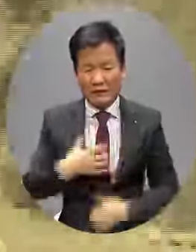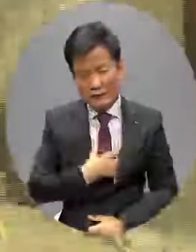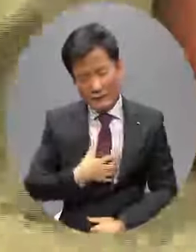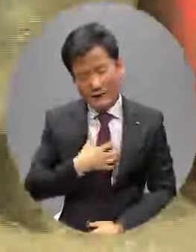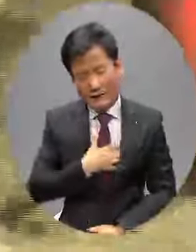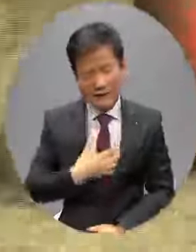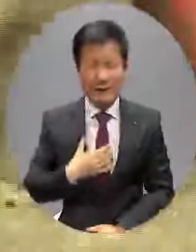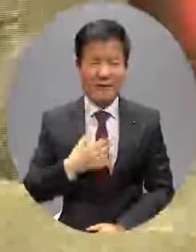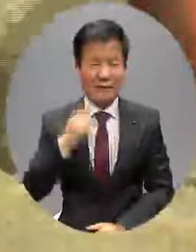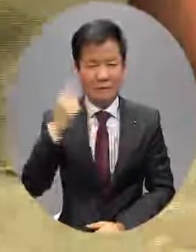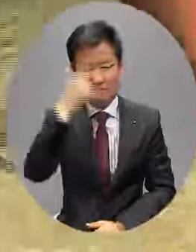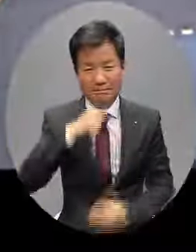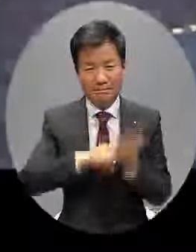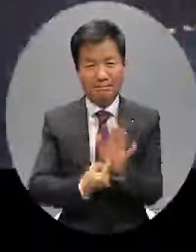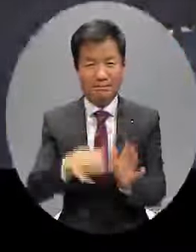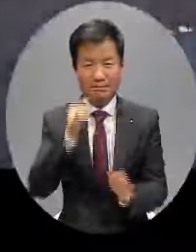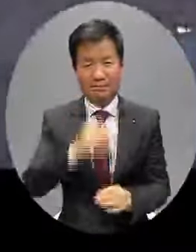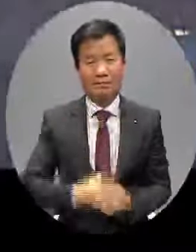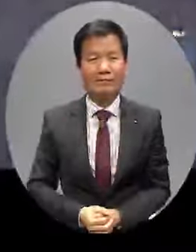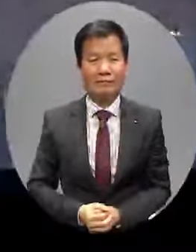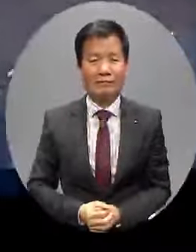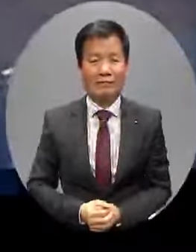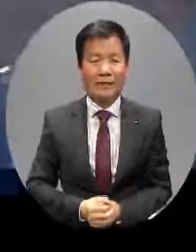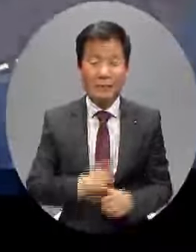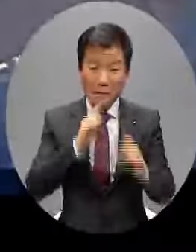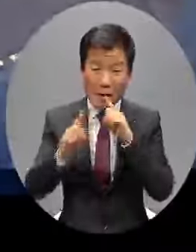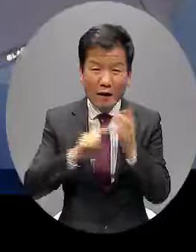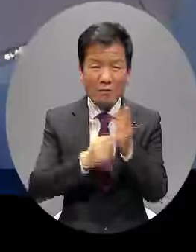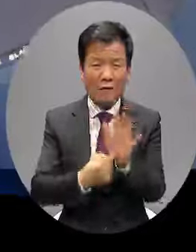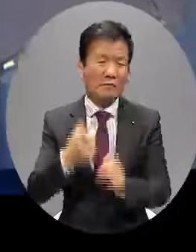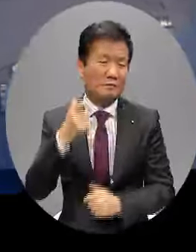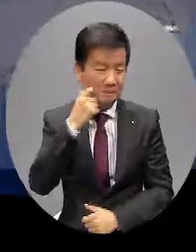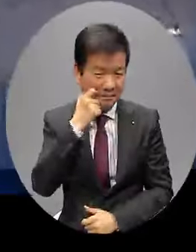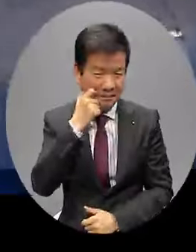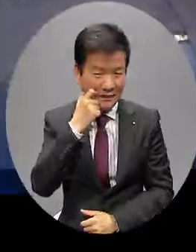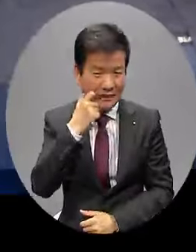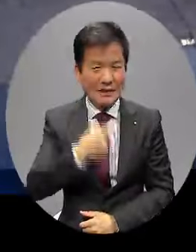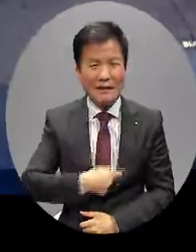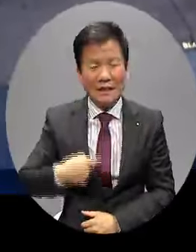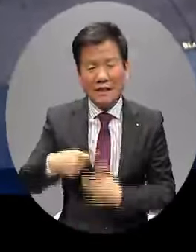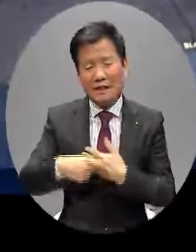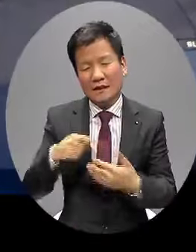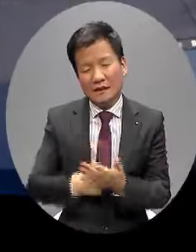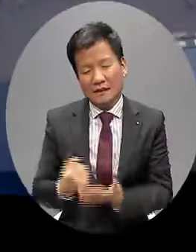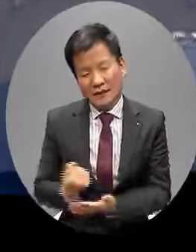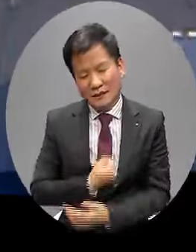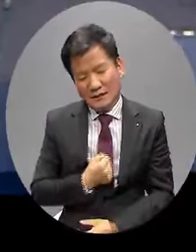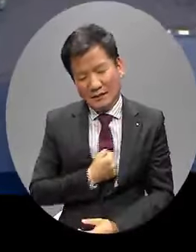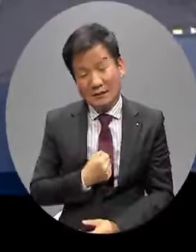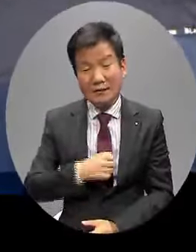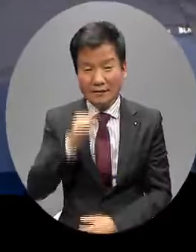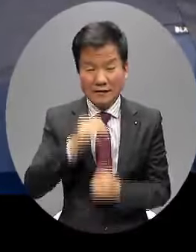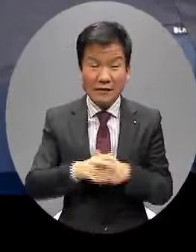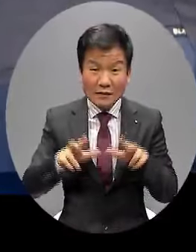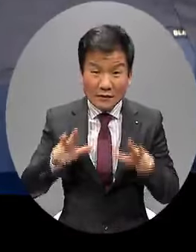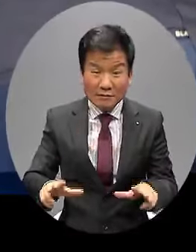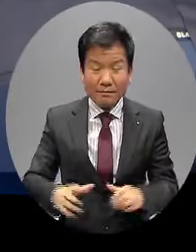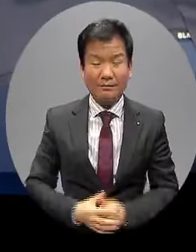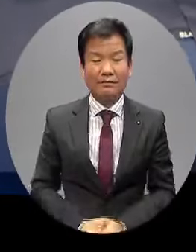마음을 감추지 못합니다. 말로 표현을 못합니다. 지금 가슴이 미어지는 것 같아요. 지금